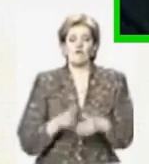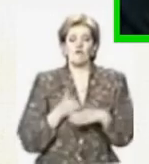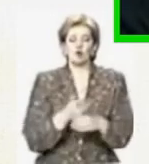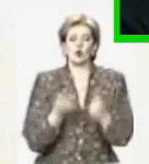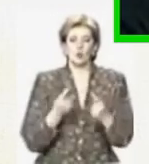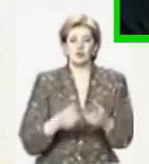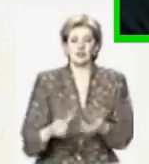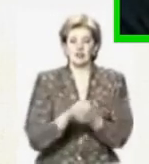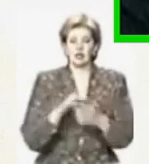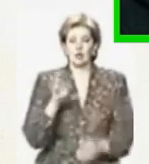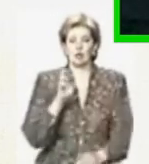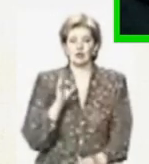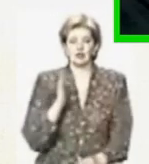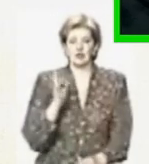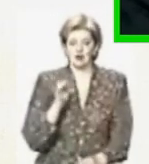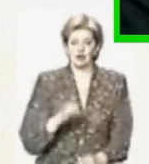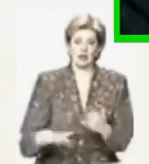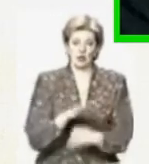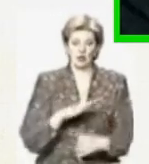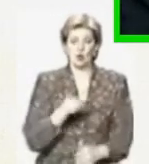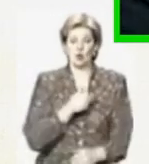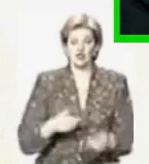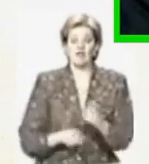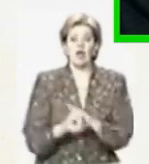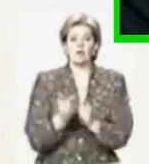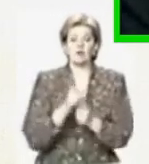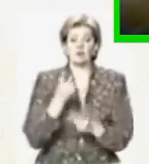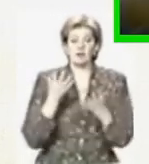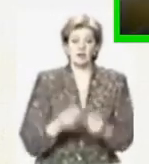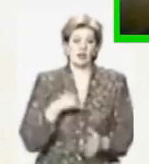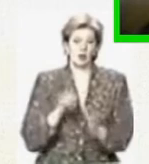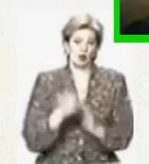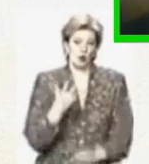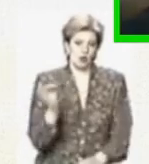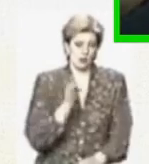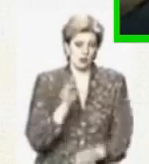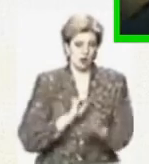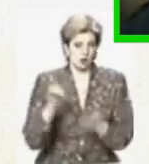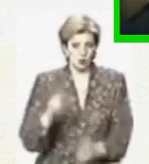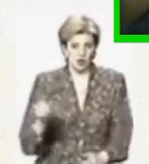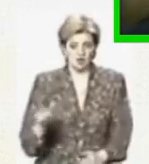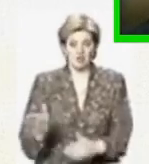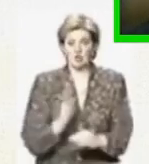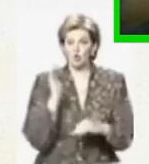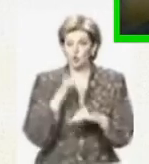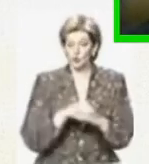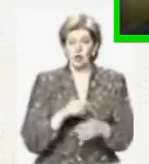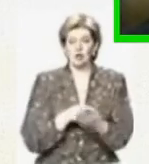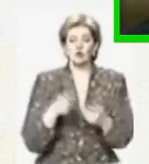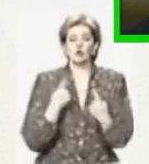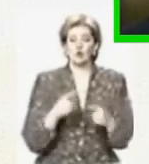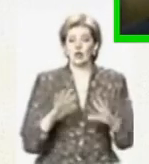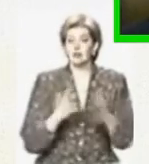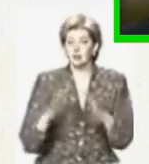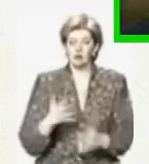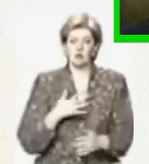уже фильм. Вот уже чувствуется дух времени, дух перестройки, можно сказать. Люди стали населить активнее.